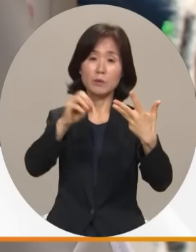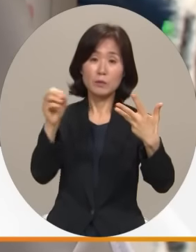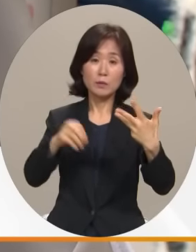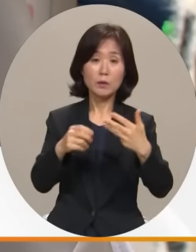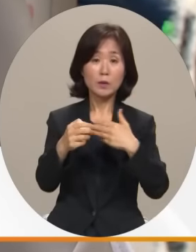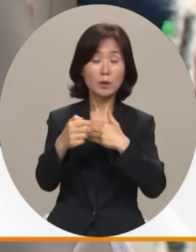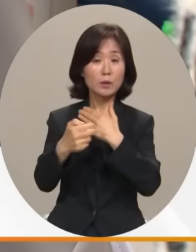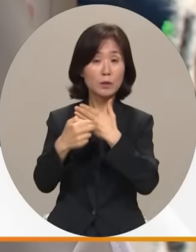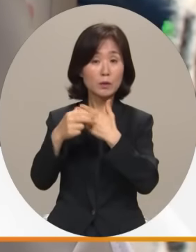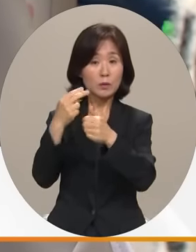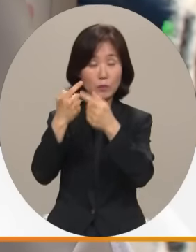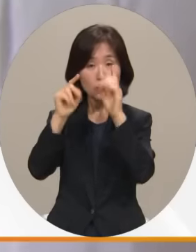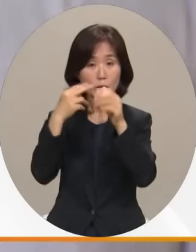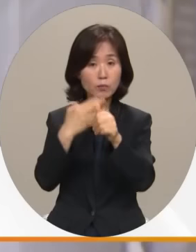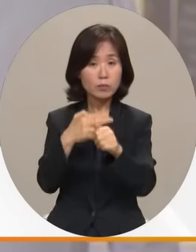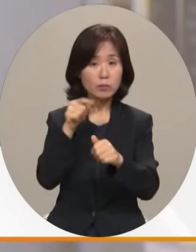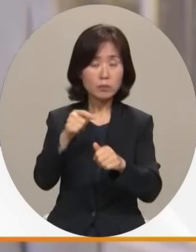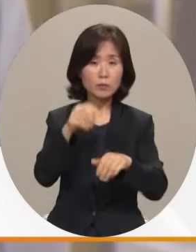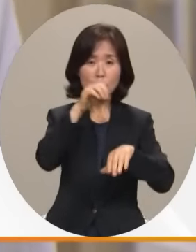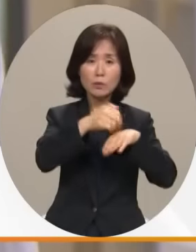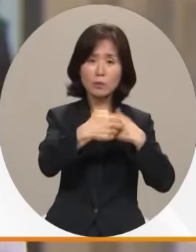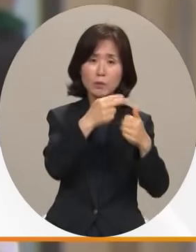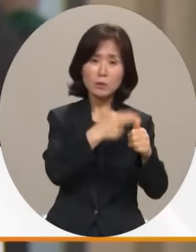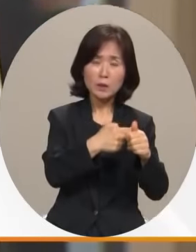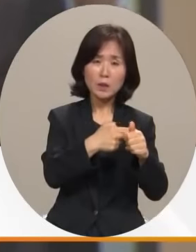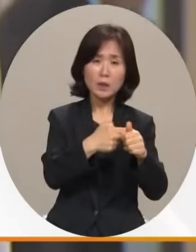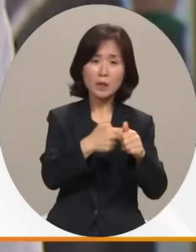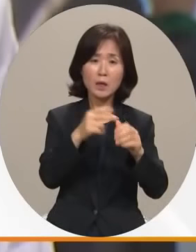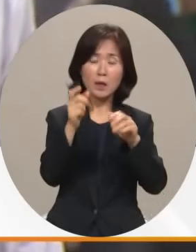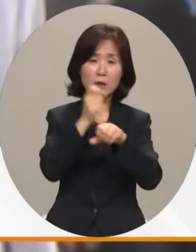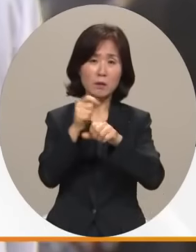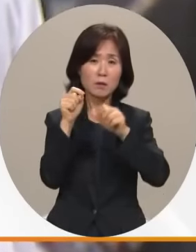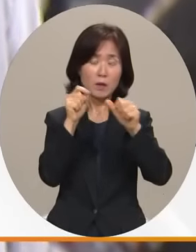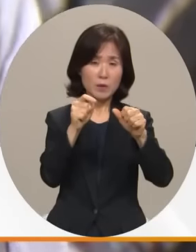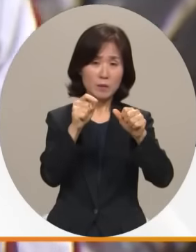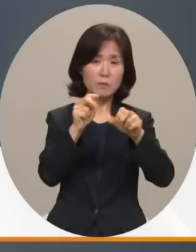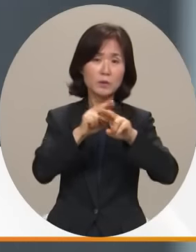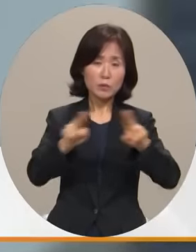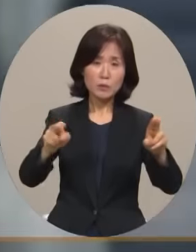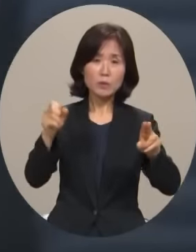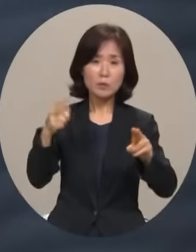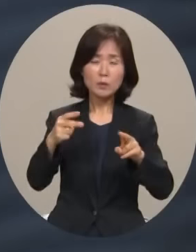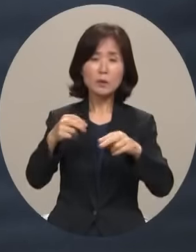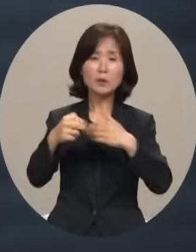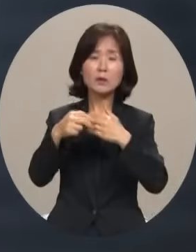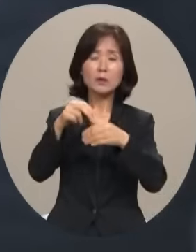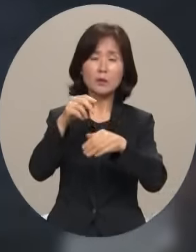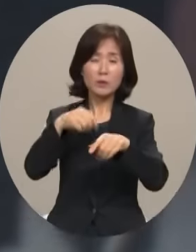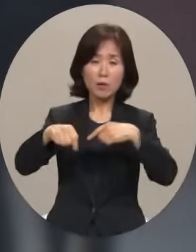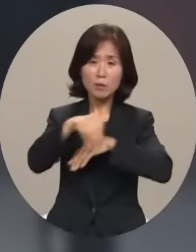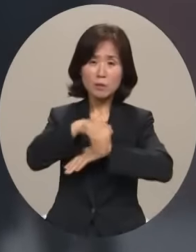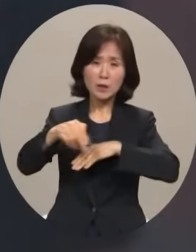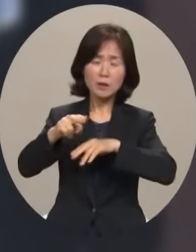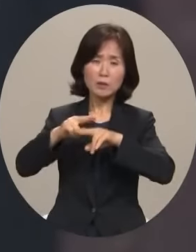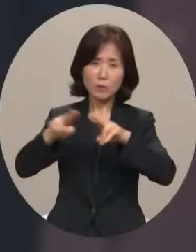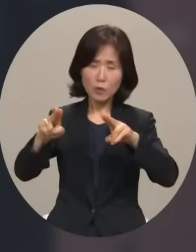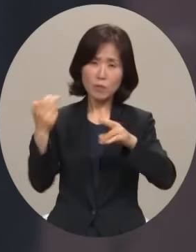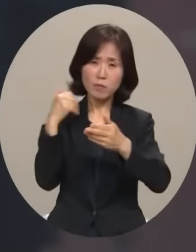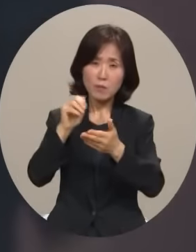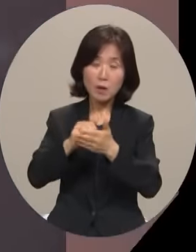처분을 취소하고 의료 정책을 정상화해야 휴진을 멈춘다 입장입니다 다른 대학에서도 휴진 결의가